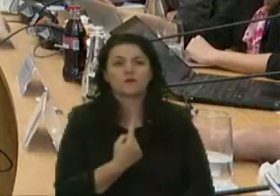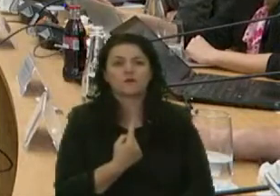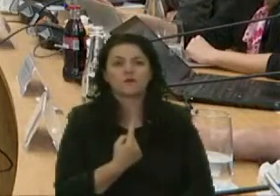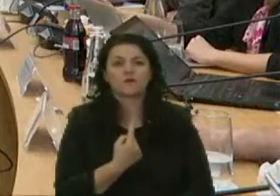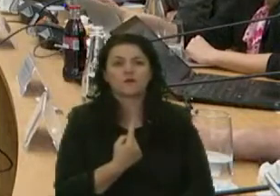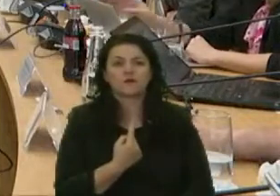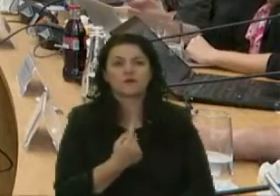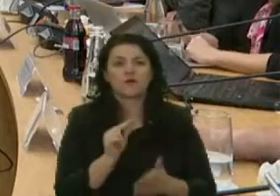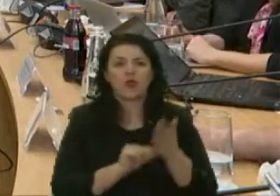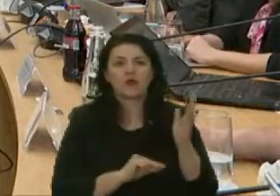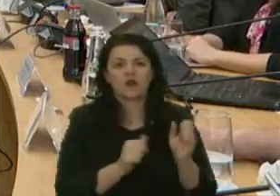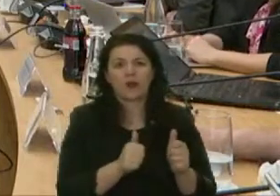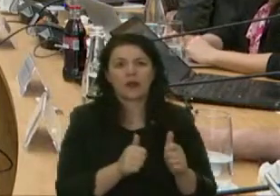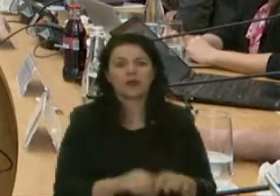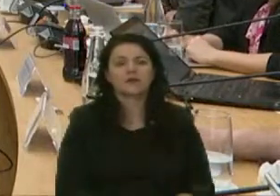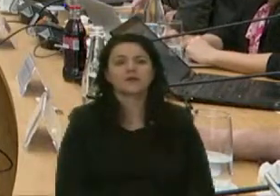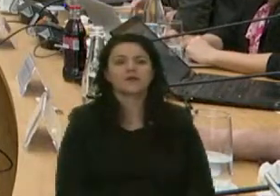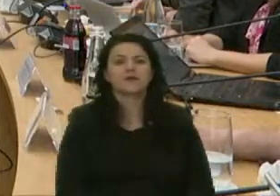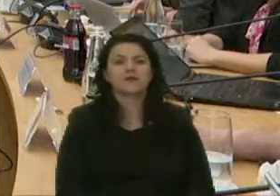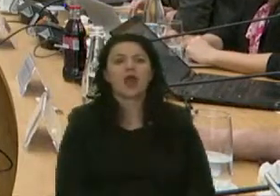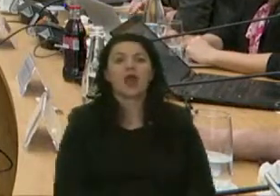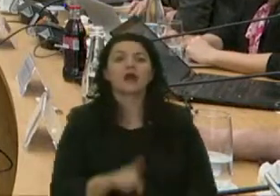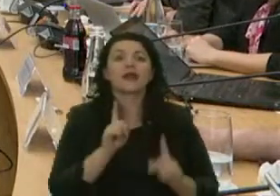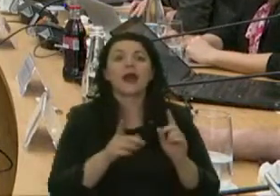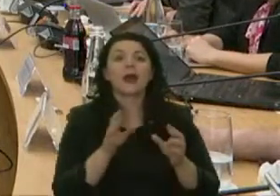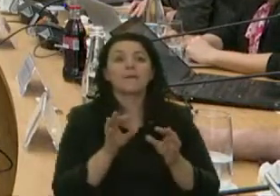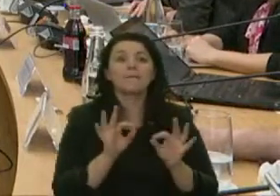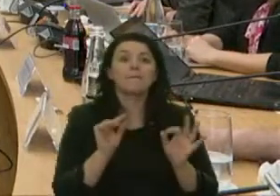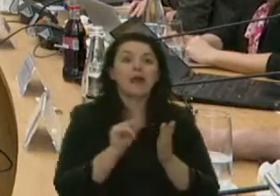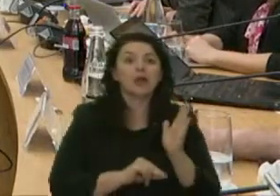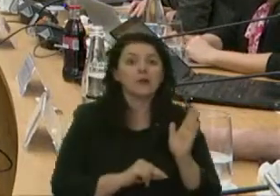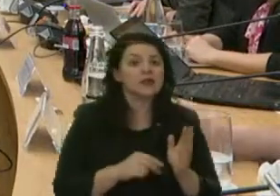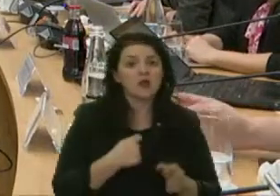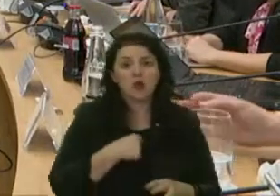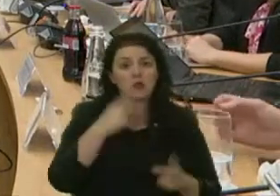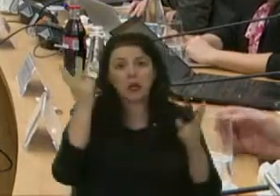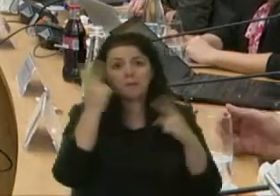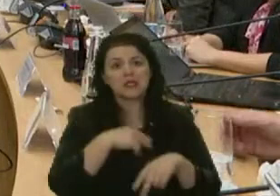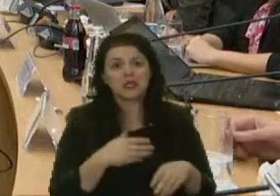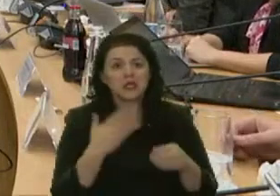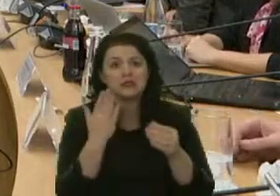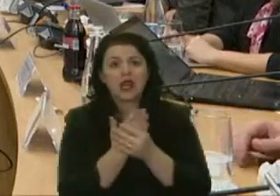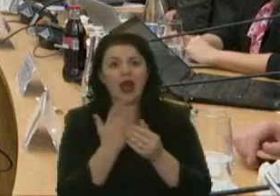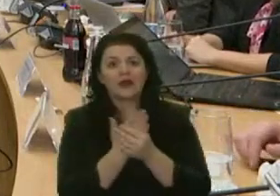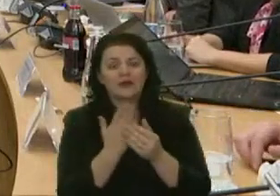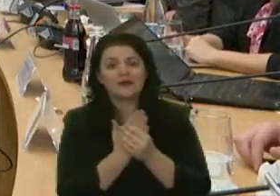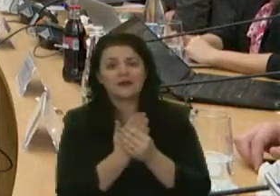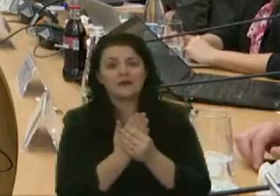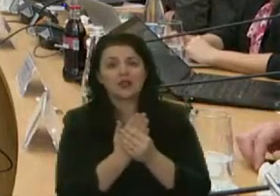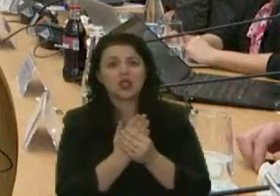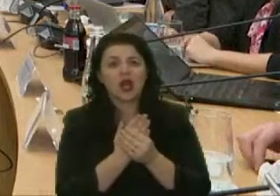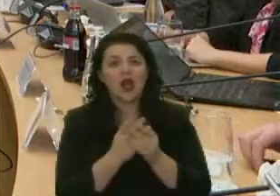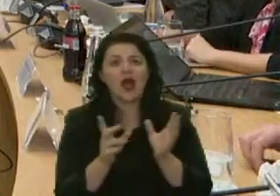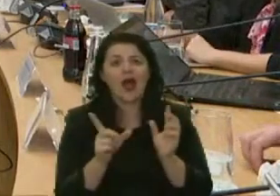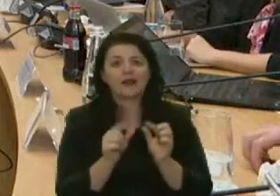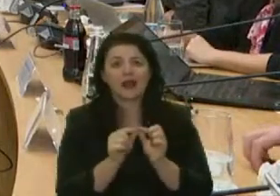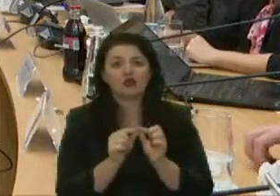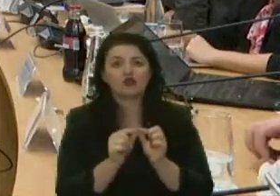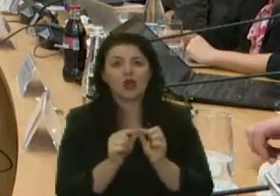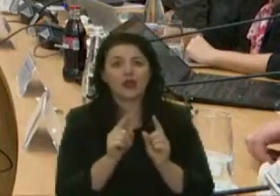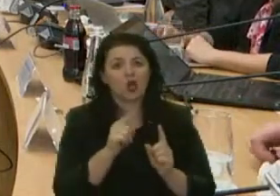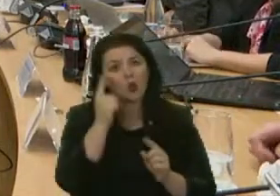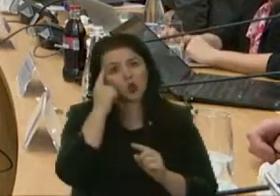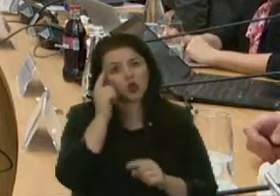domnule consilier dacă mi permiteți că nu mi am dat seama din devizul atașat hotărârii Ă dar